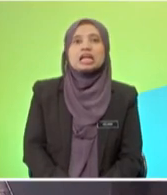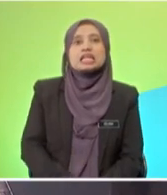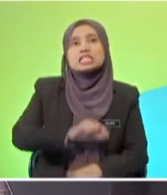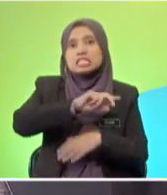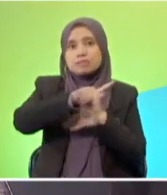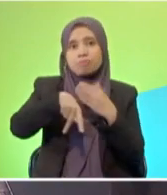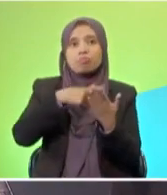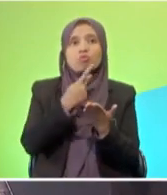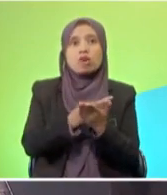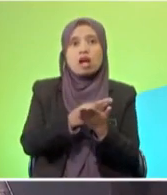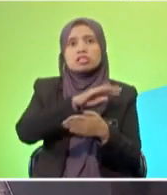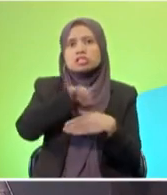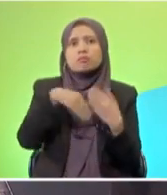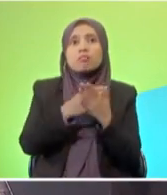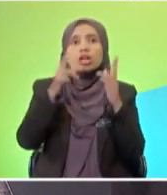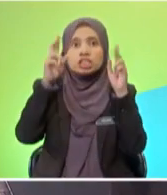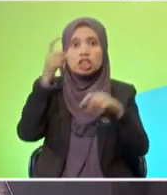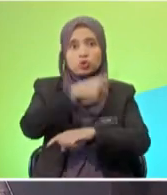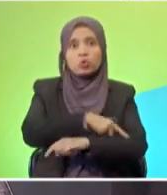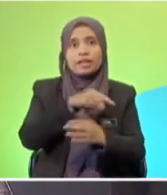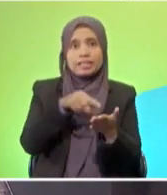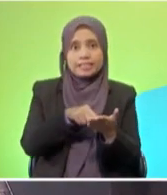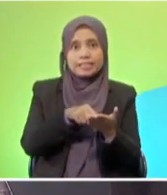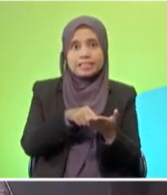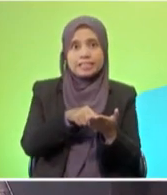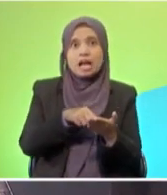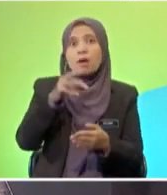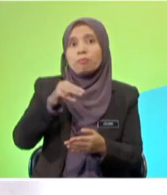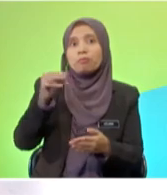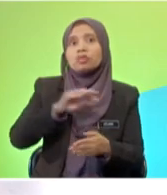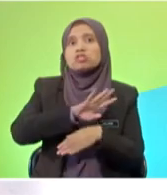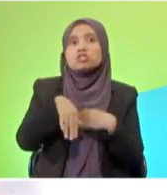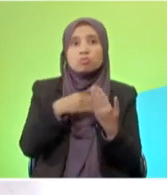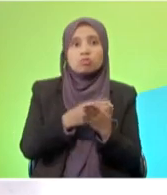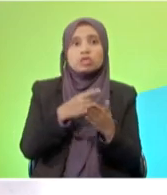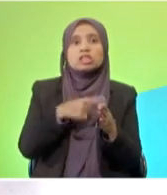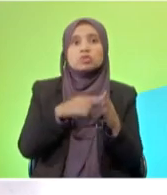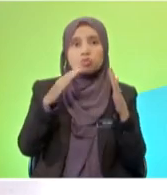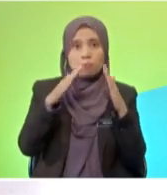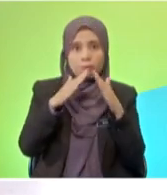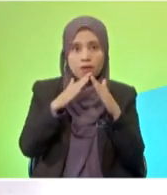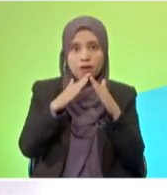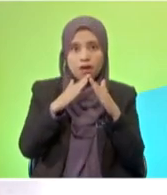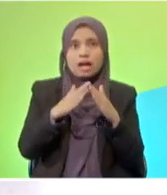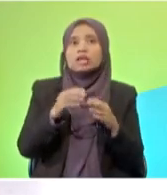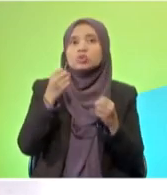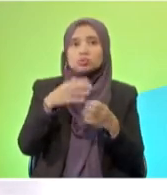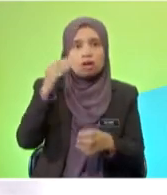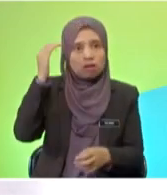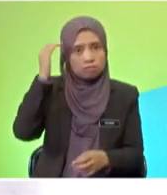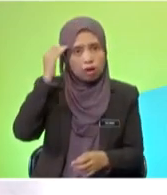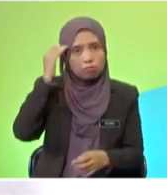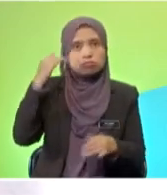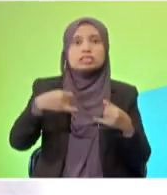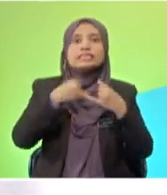ringkas tentang topik kita pada hari ini kesimpulannya di rumah dan di studio udah tahu apa